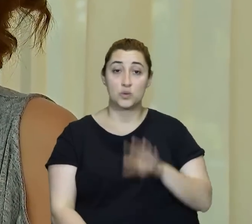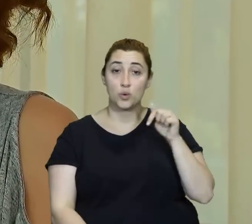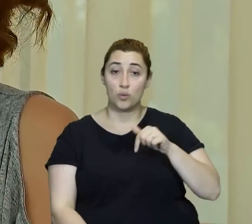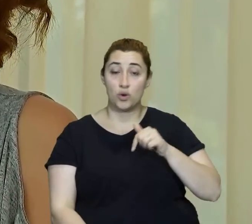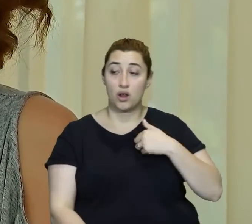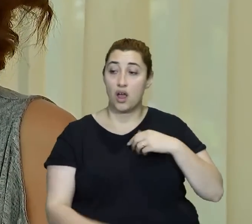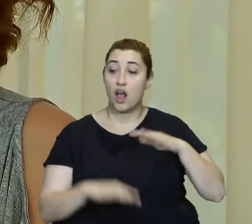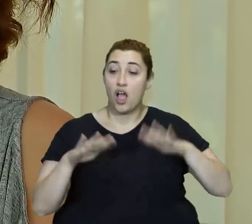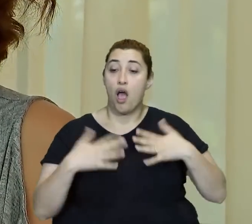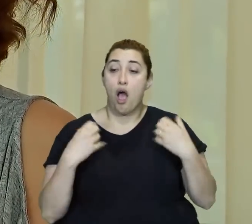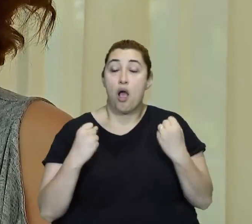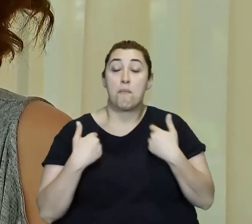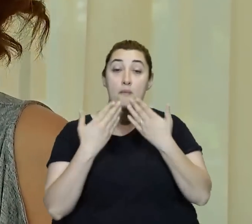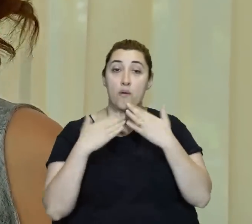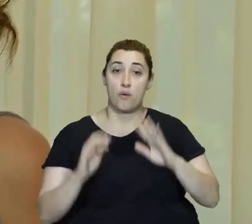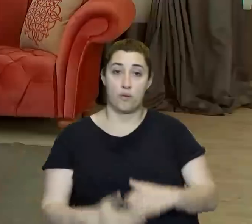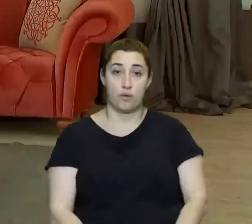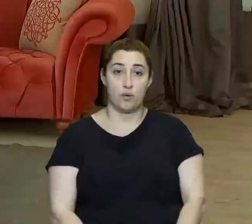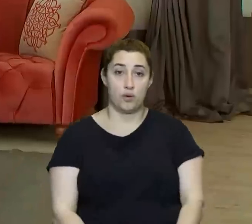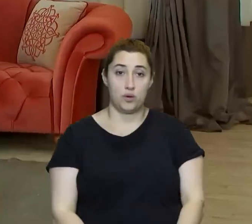Çünkü burada kalacak gücü bulamıyorum kendimde.